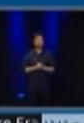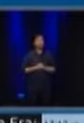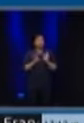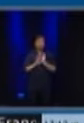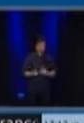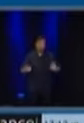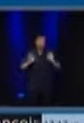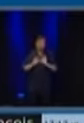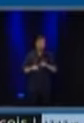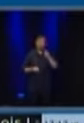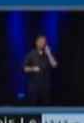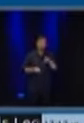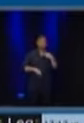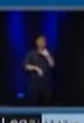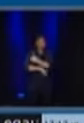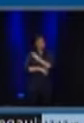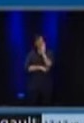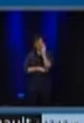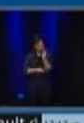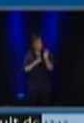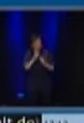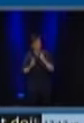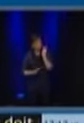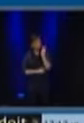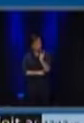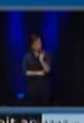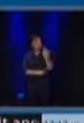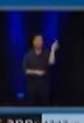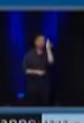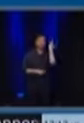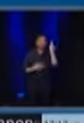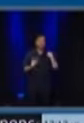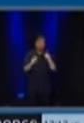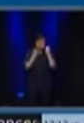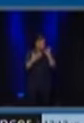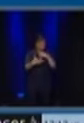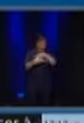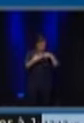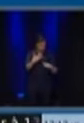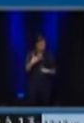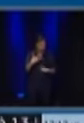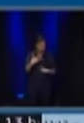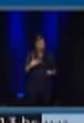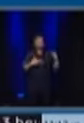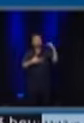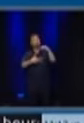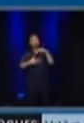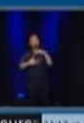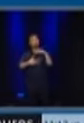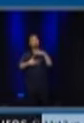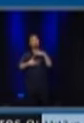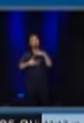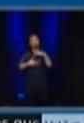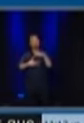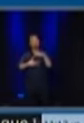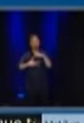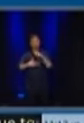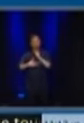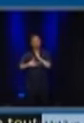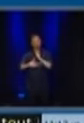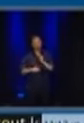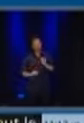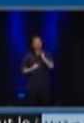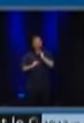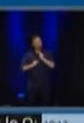chercher deux doses, encore une fois, surtout trois raisons pourquoi que c'est important d'aller chercher deux doses. Première raison,